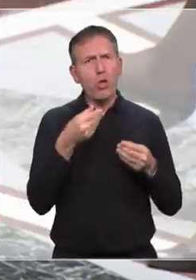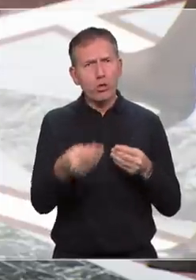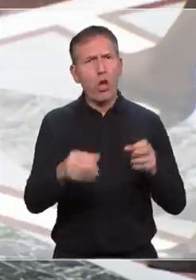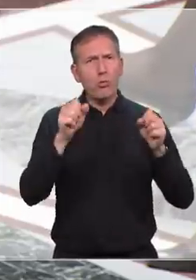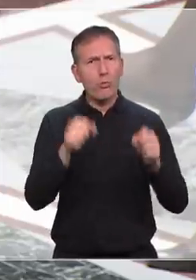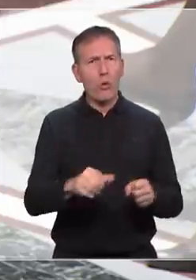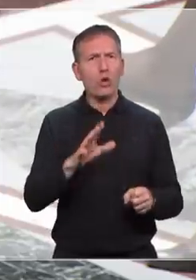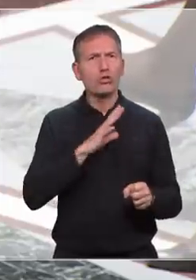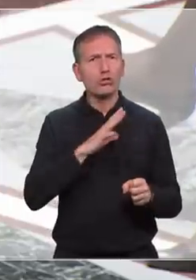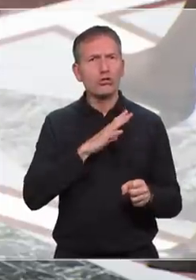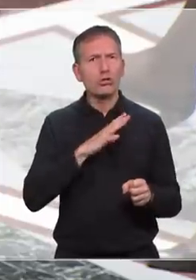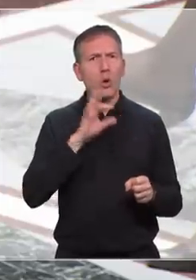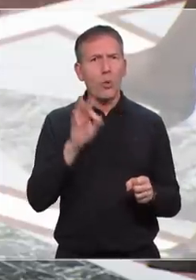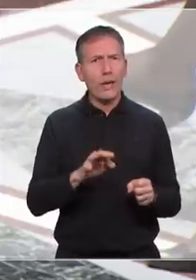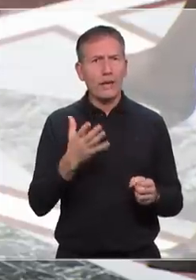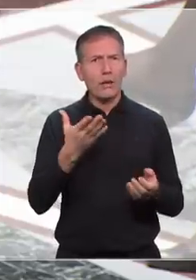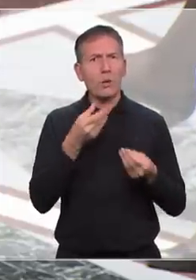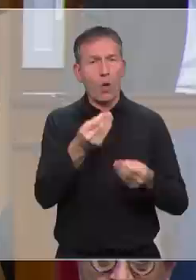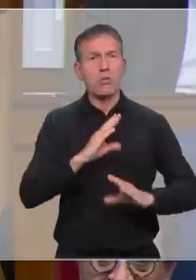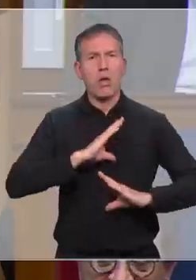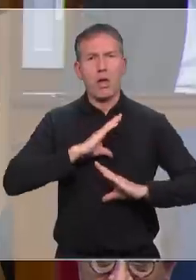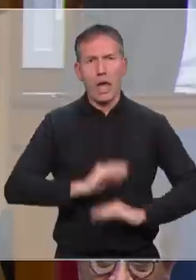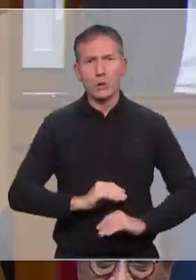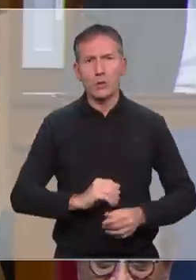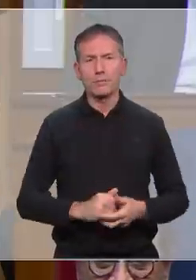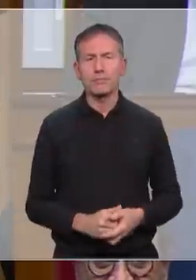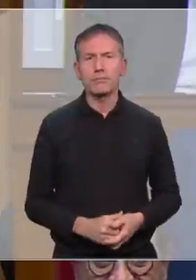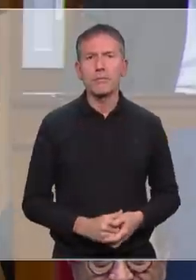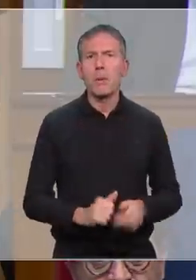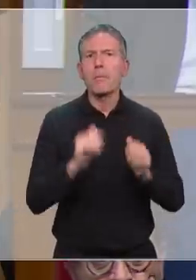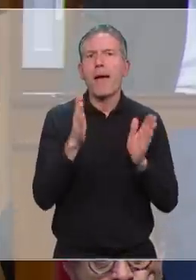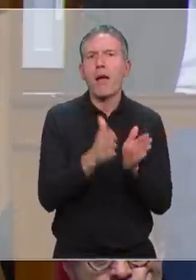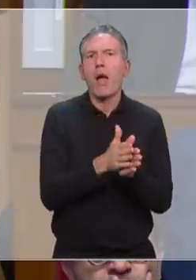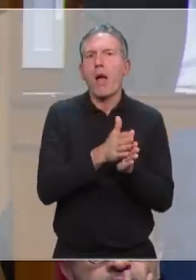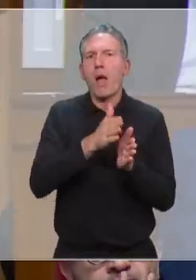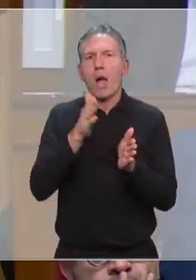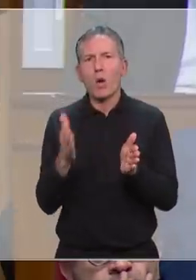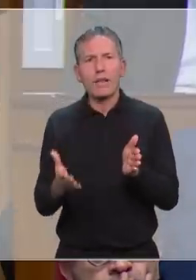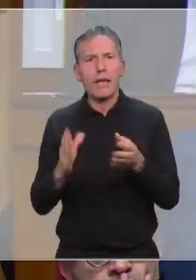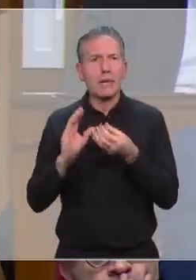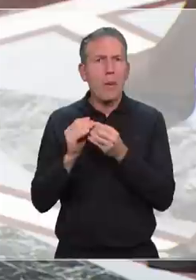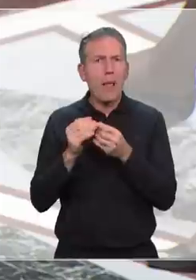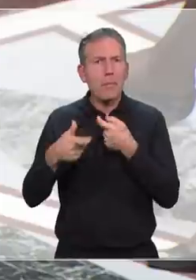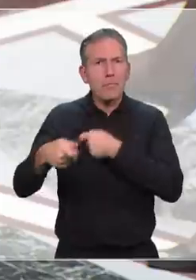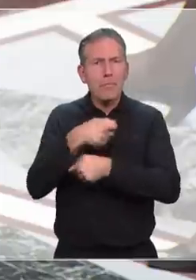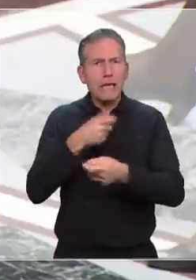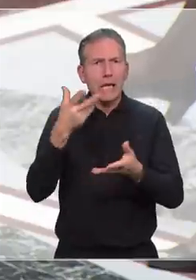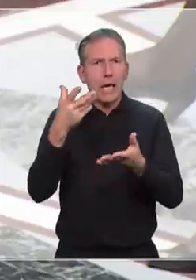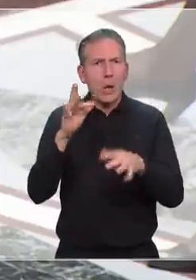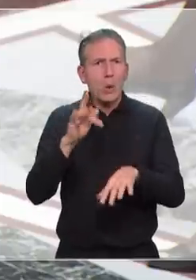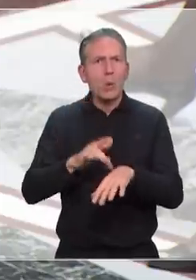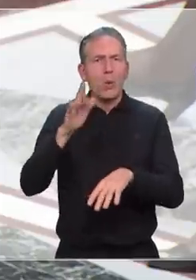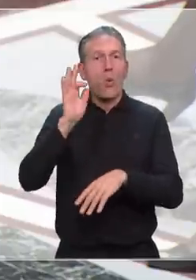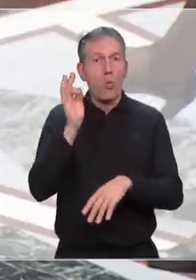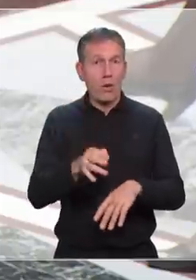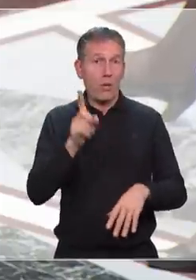de l'amoxicilline, qu'ils en soient rassurés. Pour autant, existe-t-il des tensions sur le marché ? La réponse est oui, parce